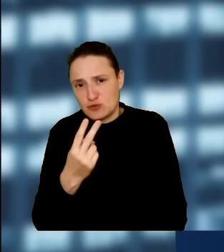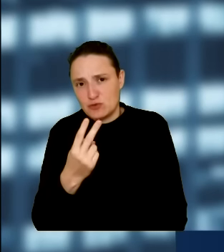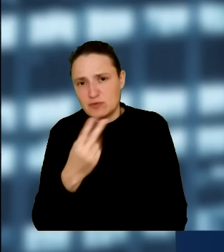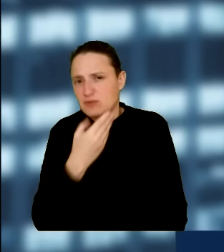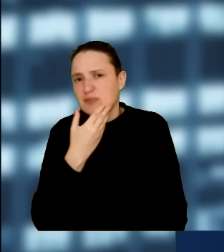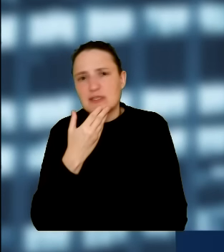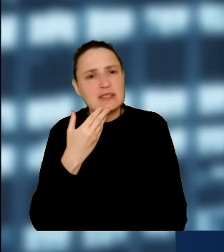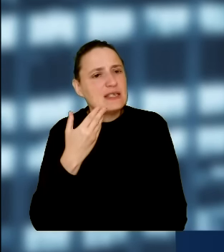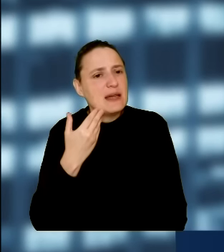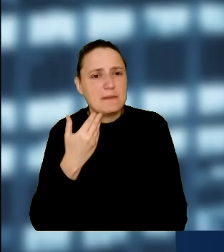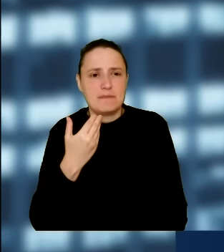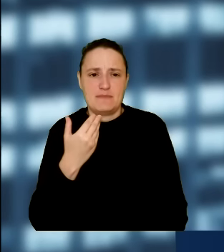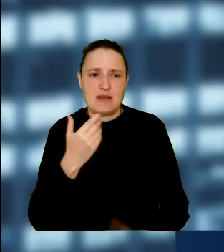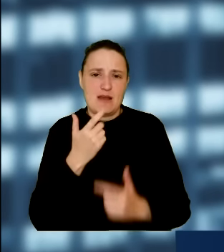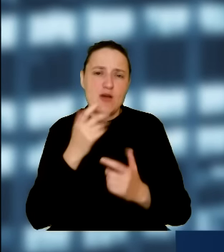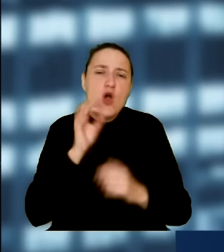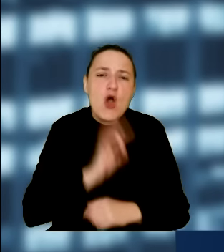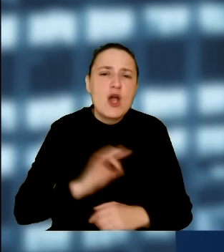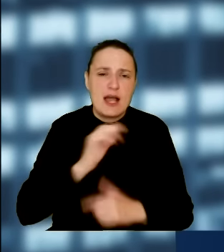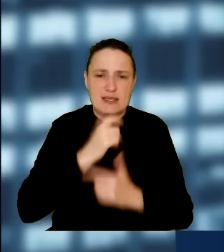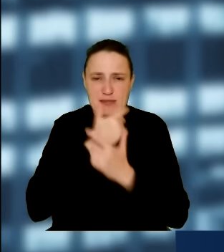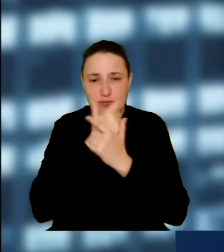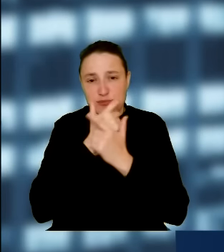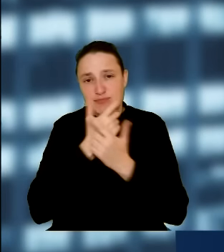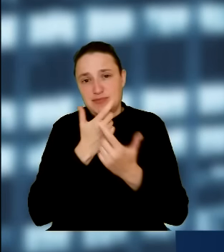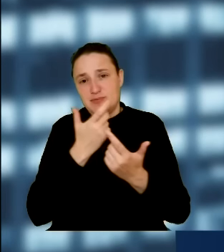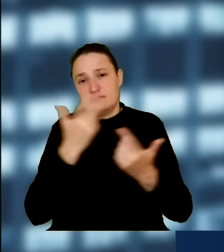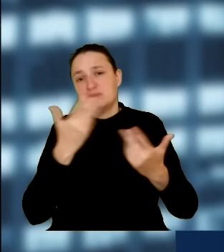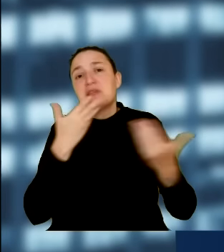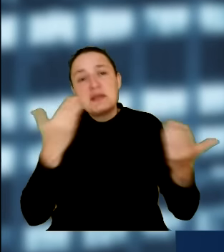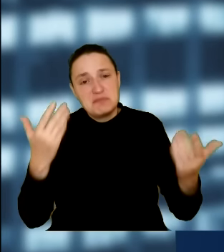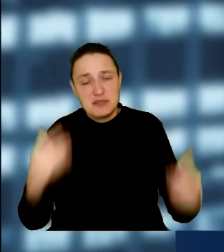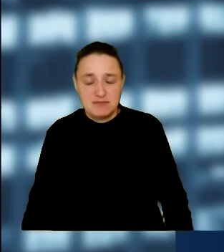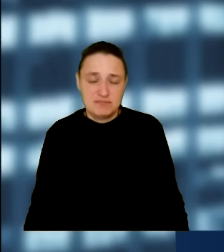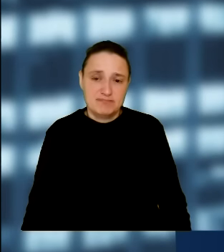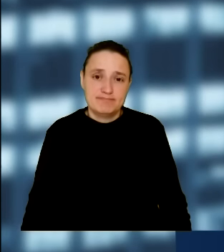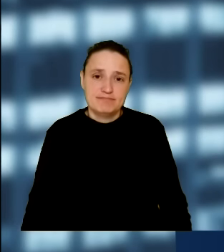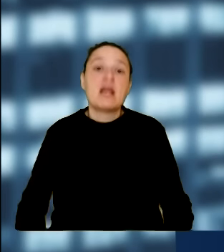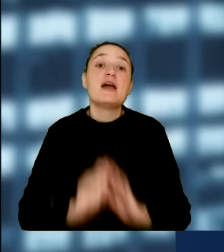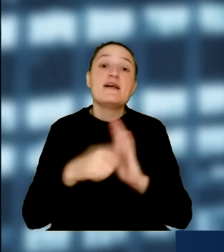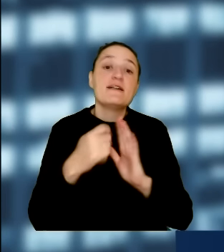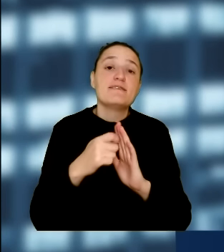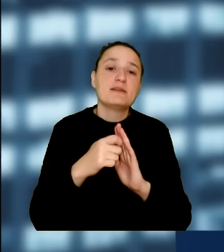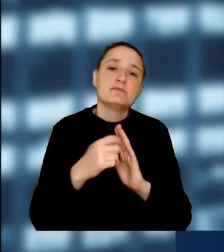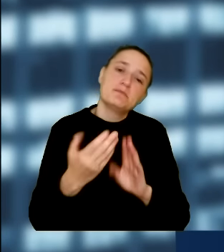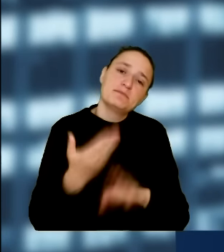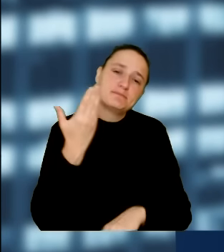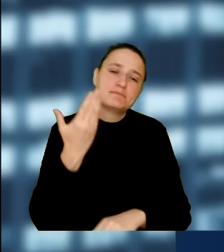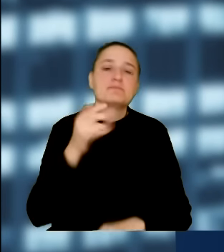do żadnego śmiechu. Hi, hi, ha, ha. Telekino, bardzo proszę, pokażcie ten spot Morawieckiego.